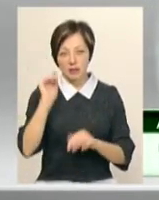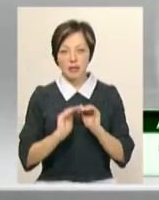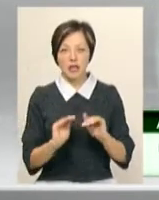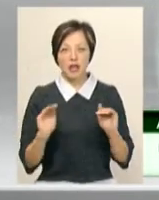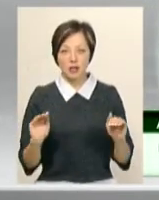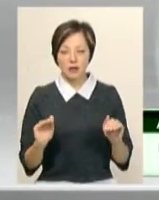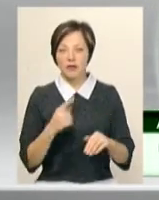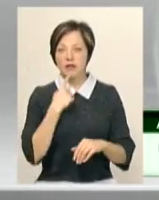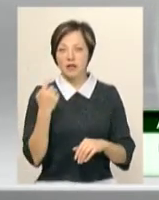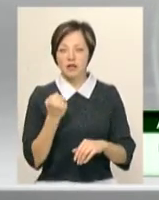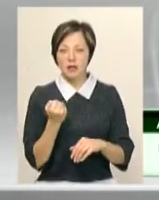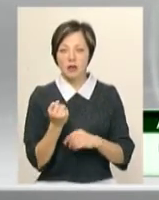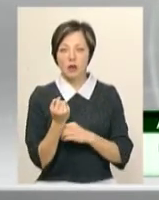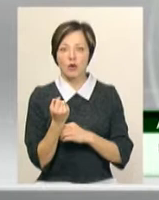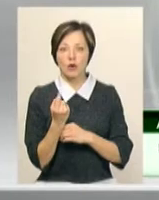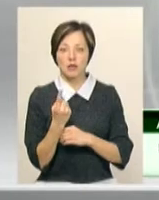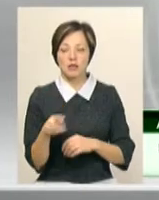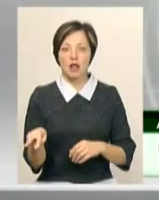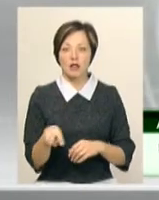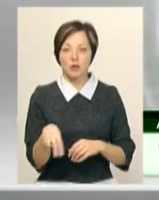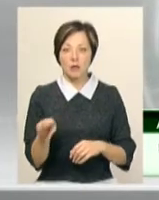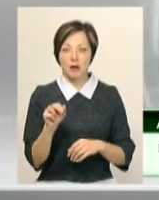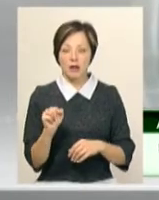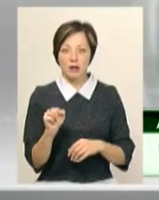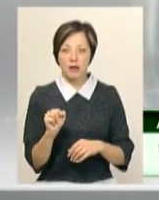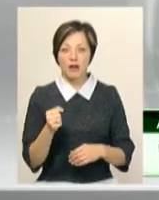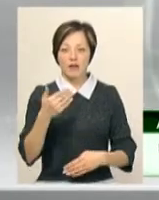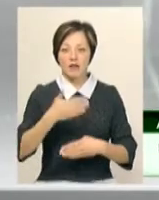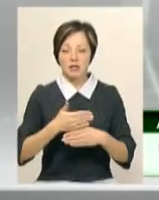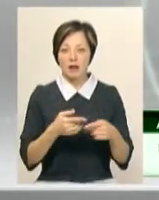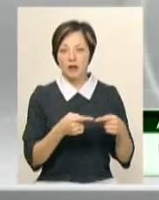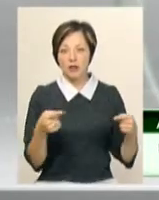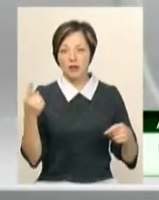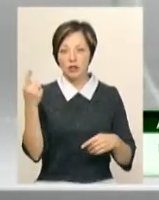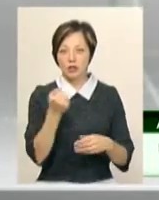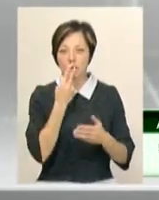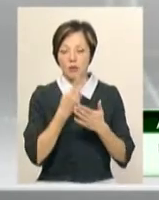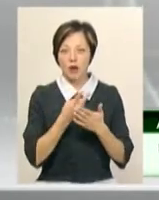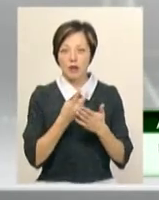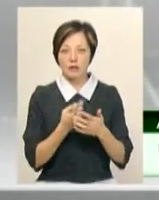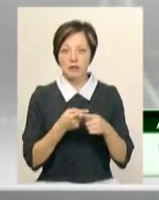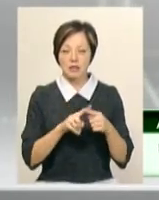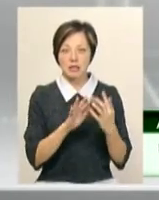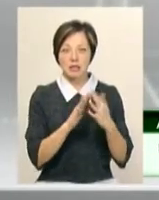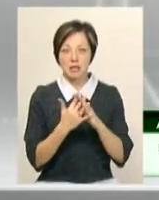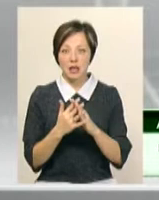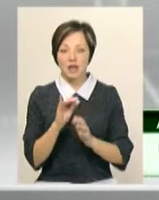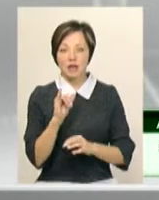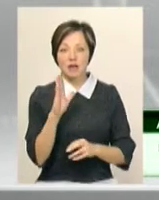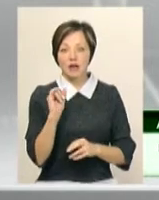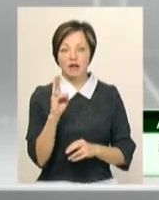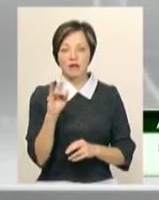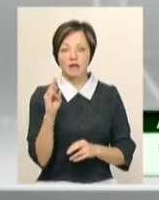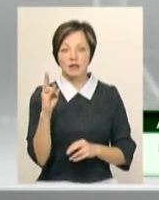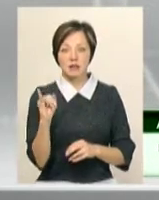дитяча. В неділю, 11 листопада, всі ці вистави, які протягом тижня показувалися в цих селах, Іванківцях,